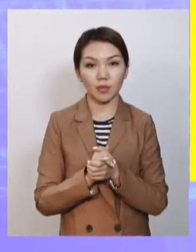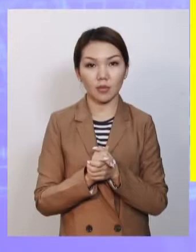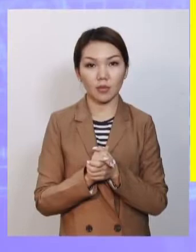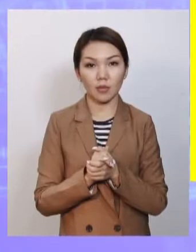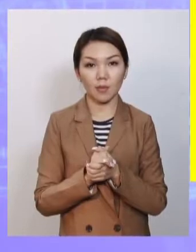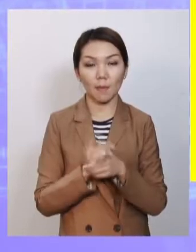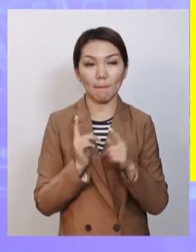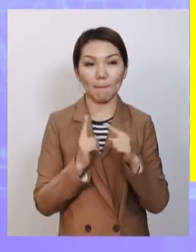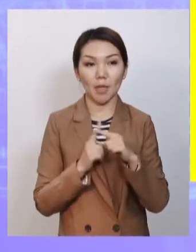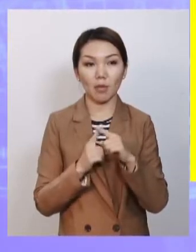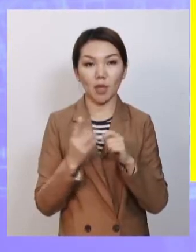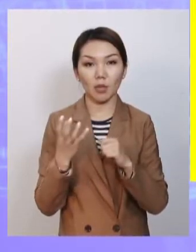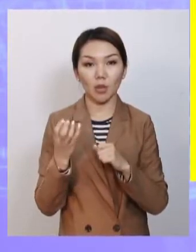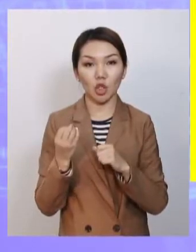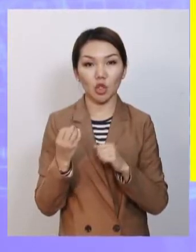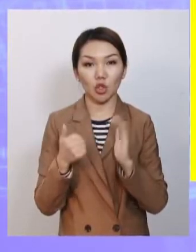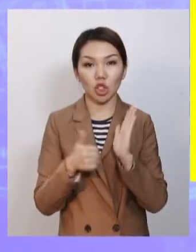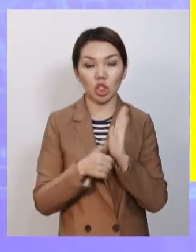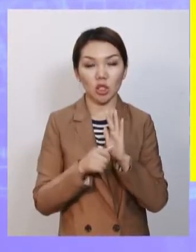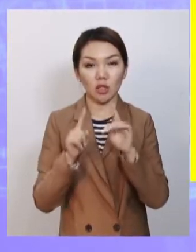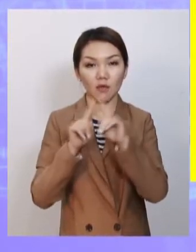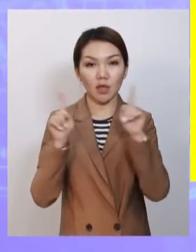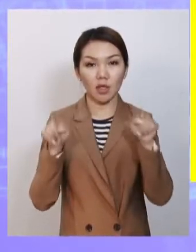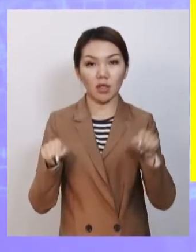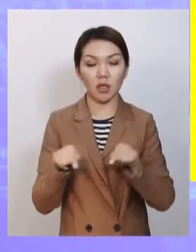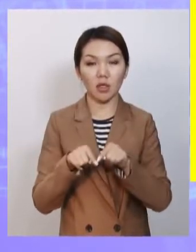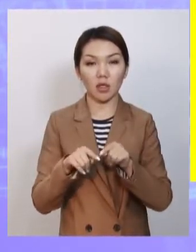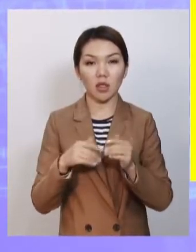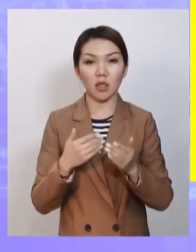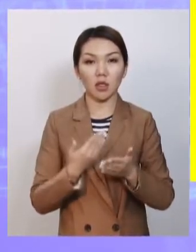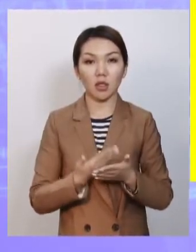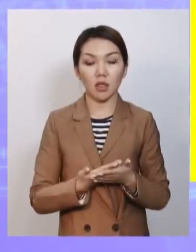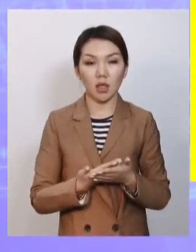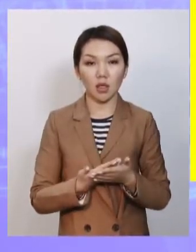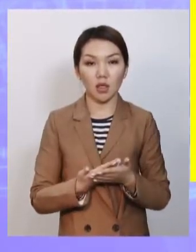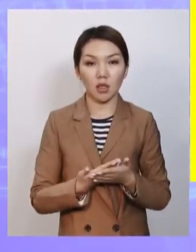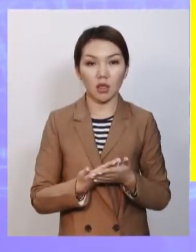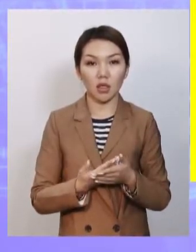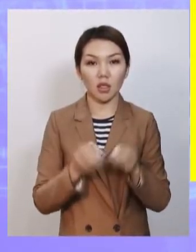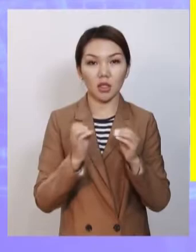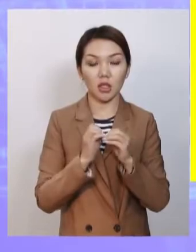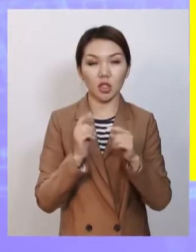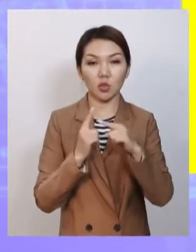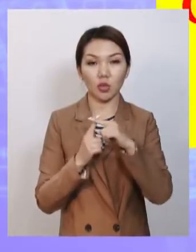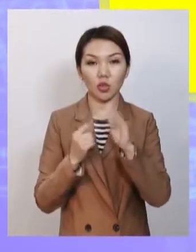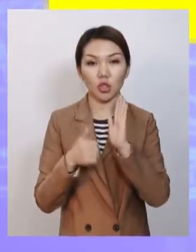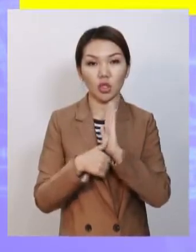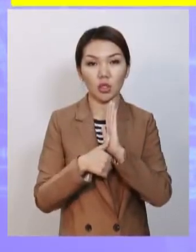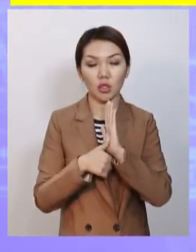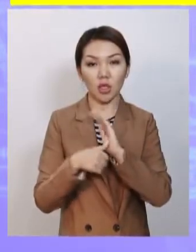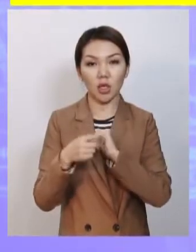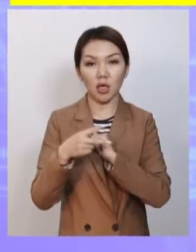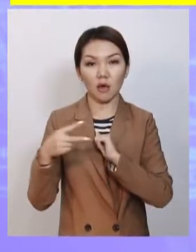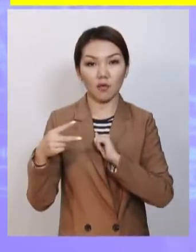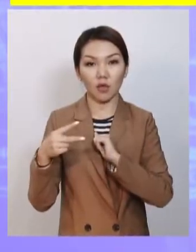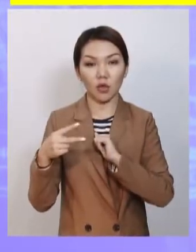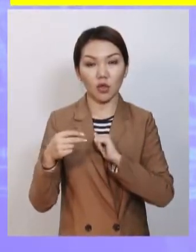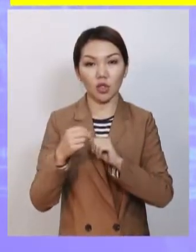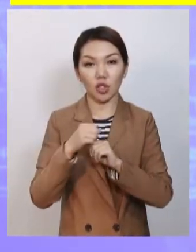прибавим еще 6 квадратов и так 10 плюс 6 равно